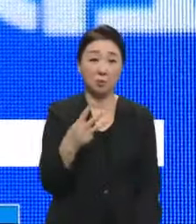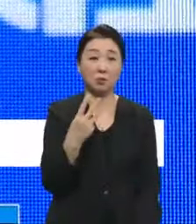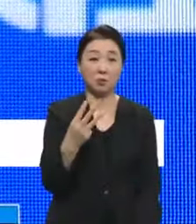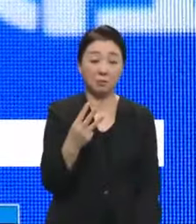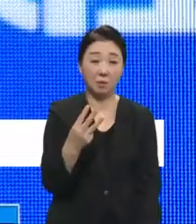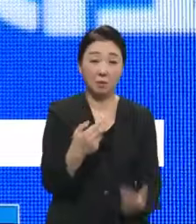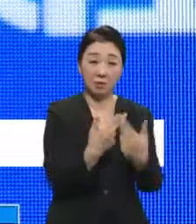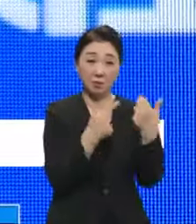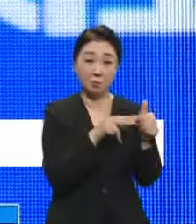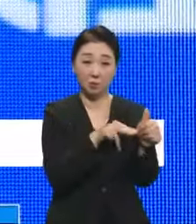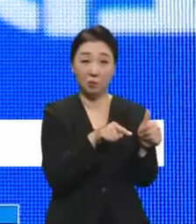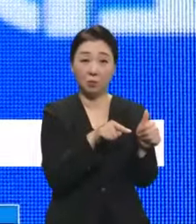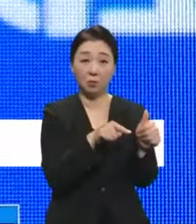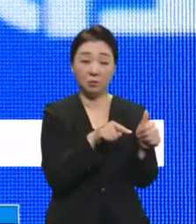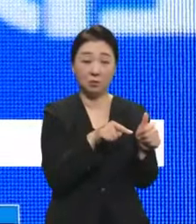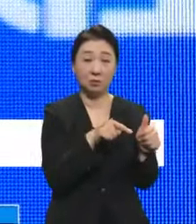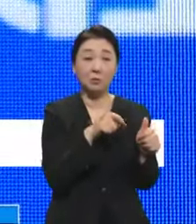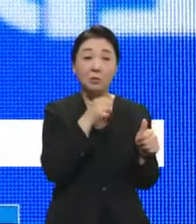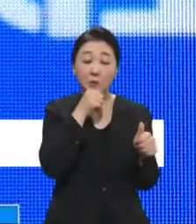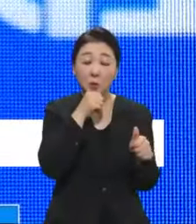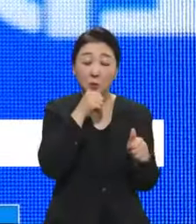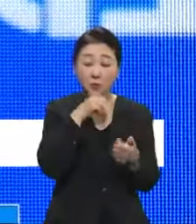후보 득표수